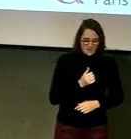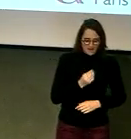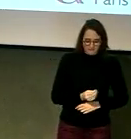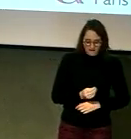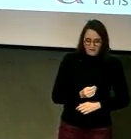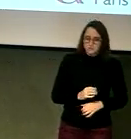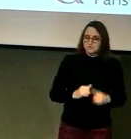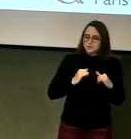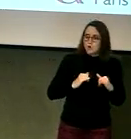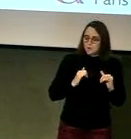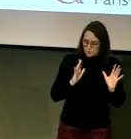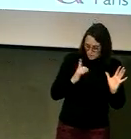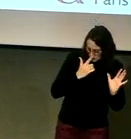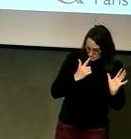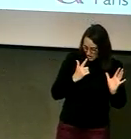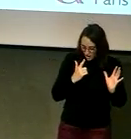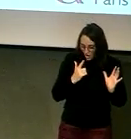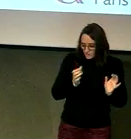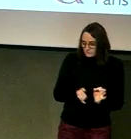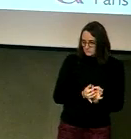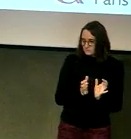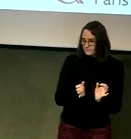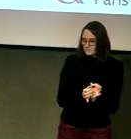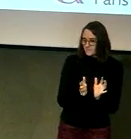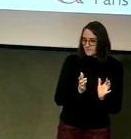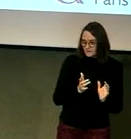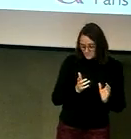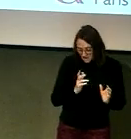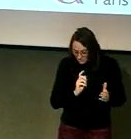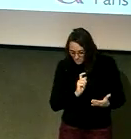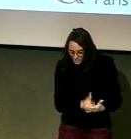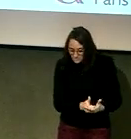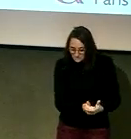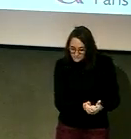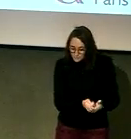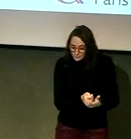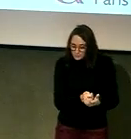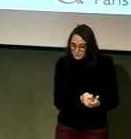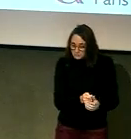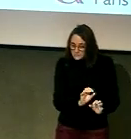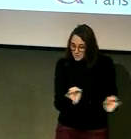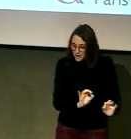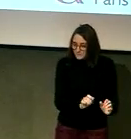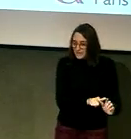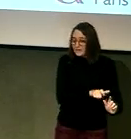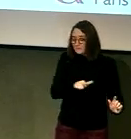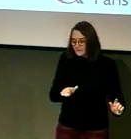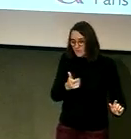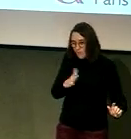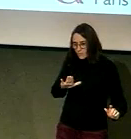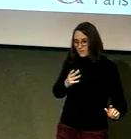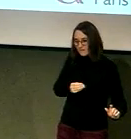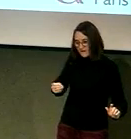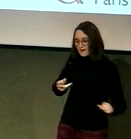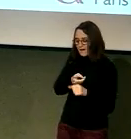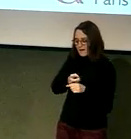échappé finalement à des dommages importants et que ce sont les suivants qui vont être plus à risque.